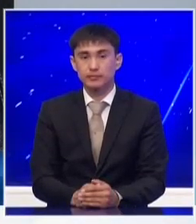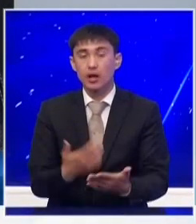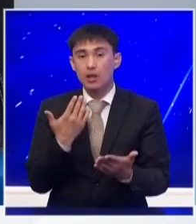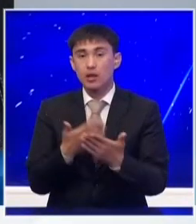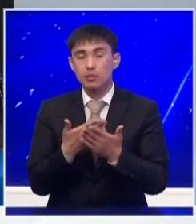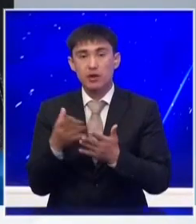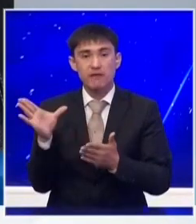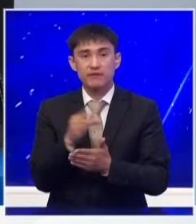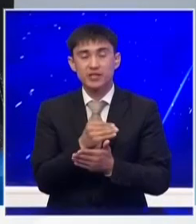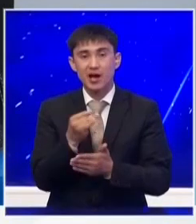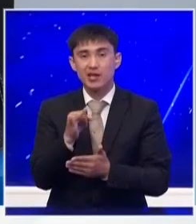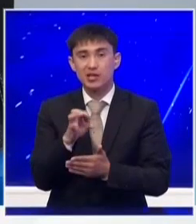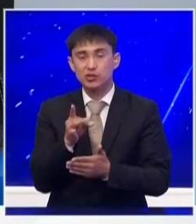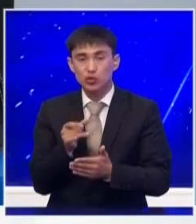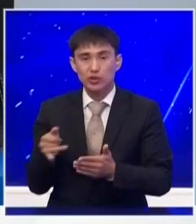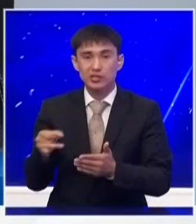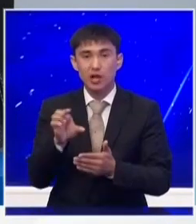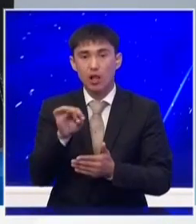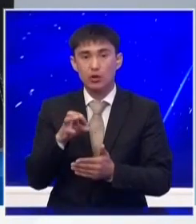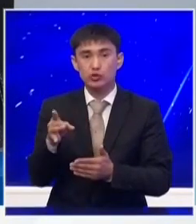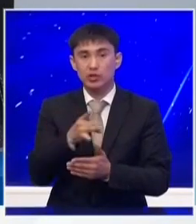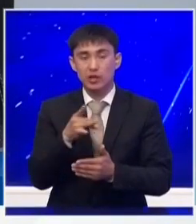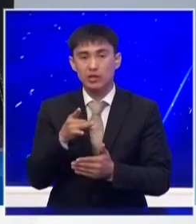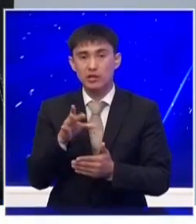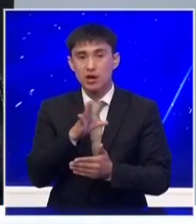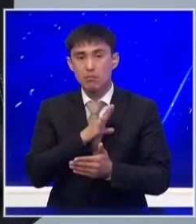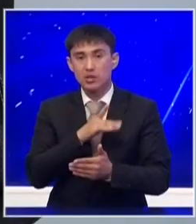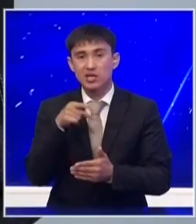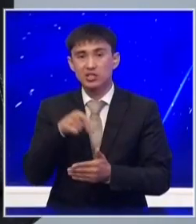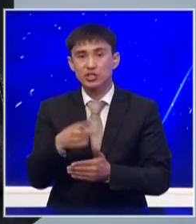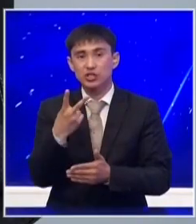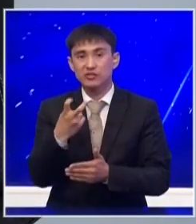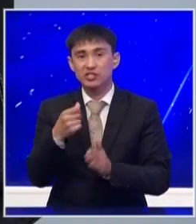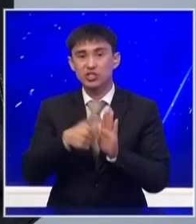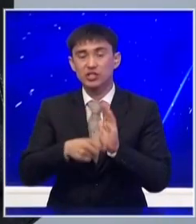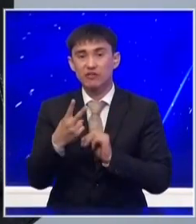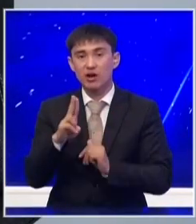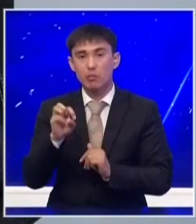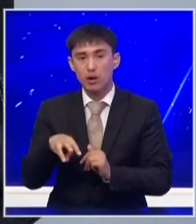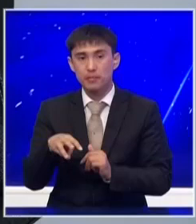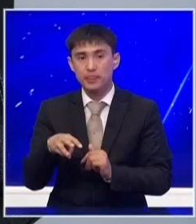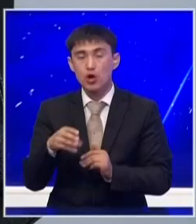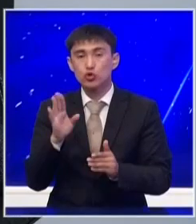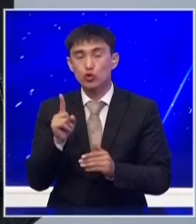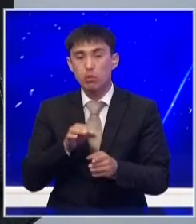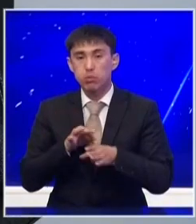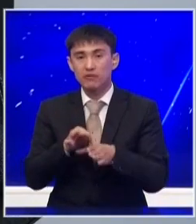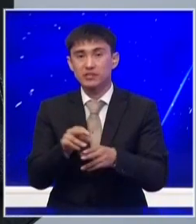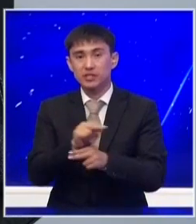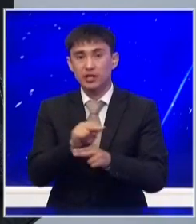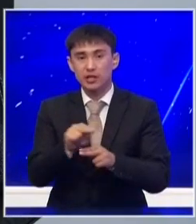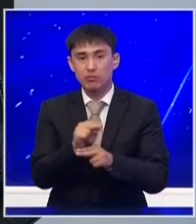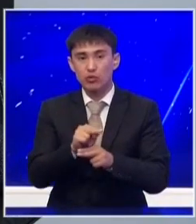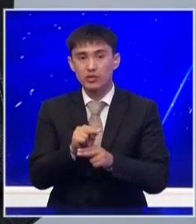Например, вся ирригационная сеть Алакульского района составляет 1262 километра. И чтобы провести капитальный ремонт